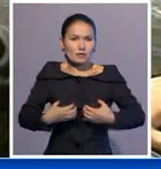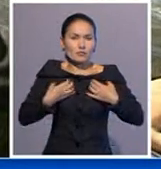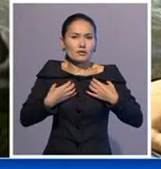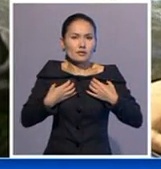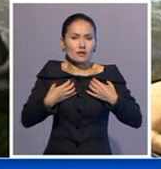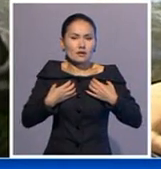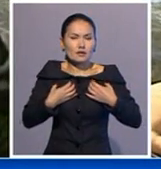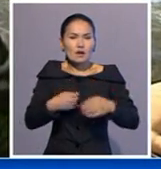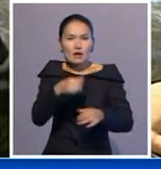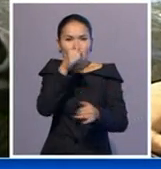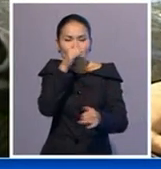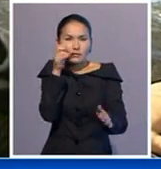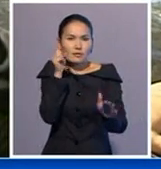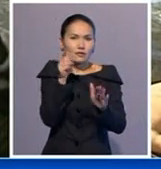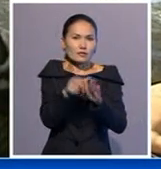кетіп қалайын десем,